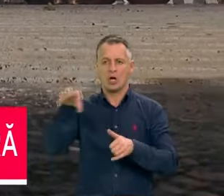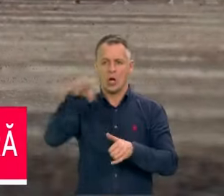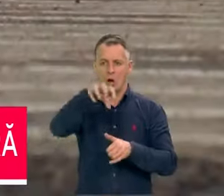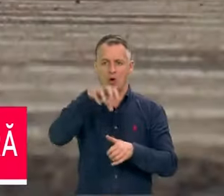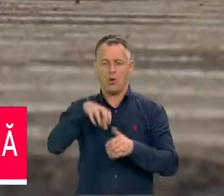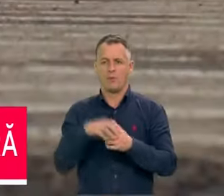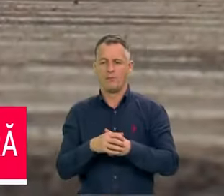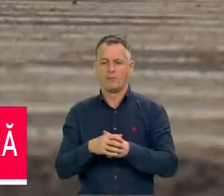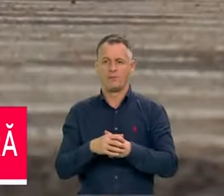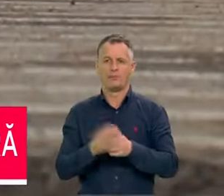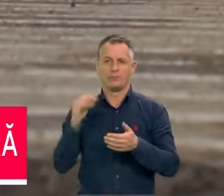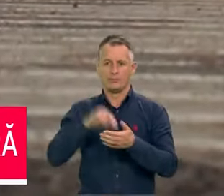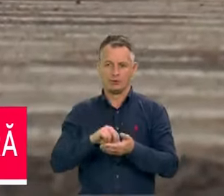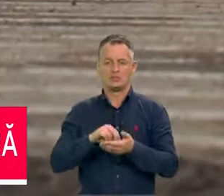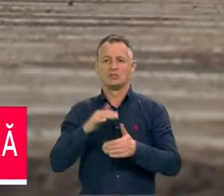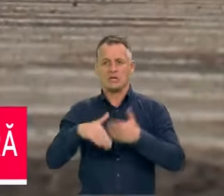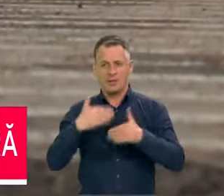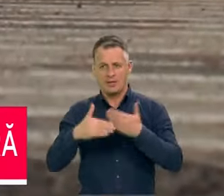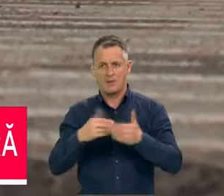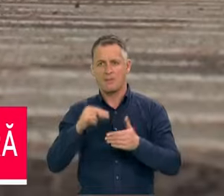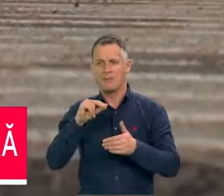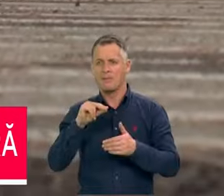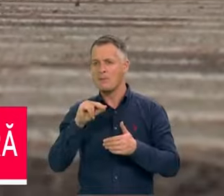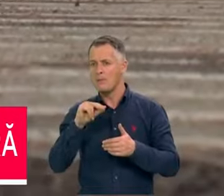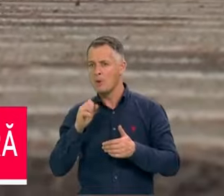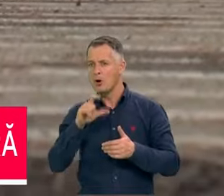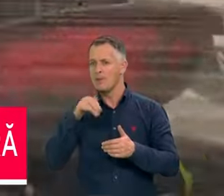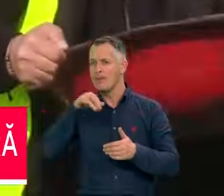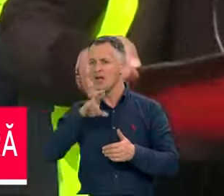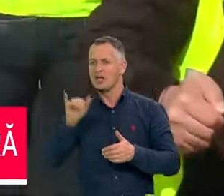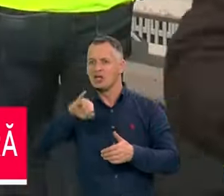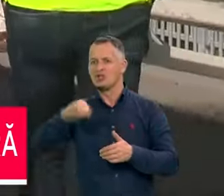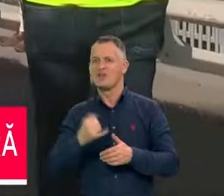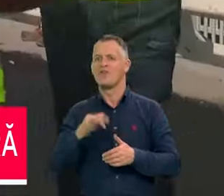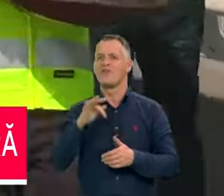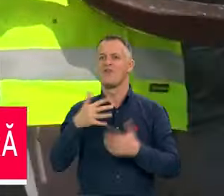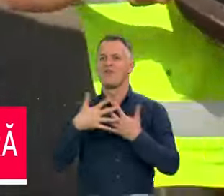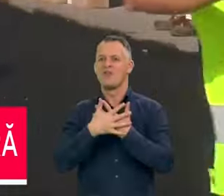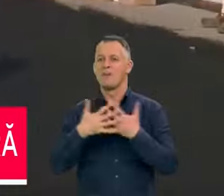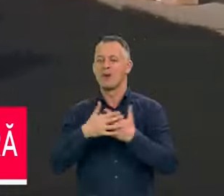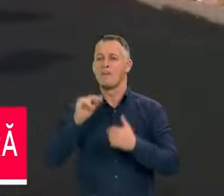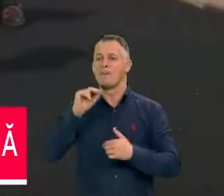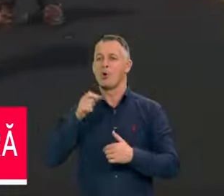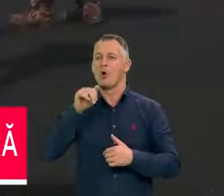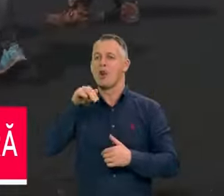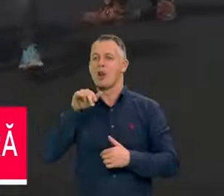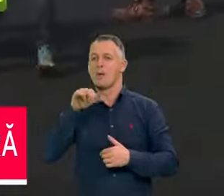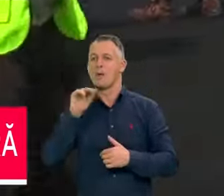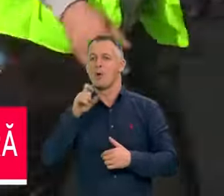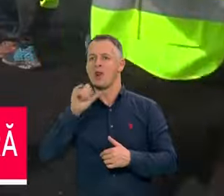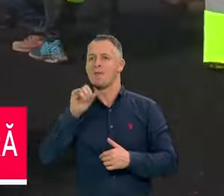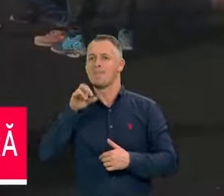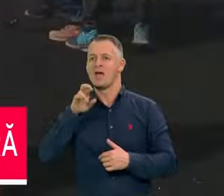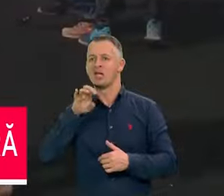adăugate în rețetă polimeri și fibre polimerice dacă va face